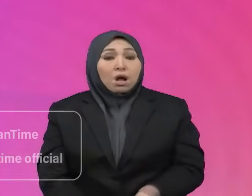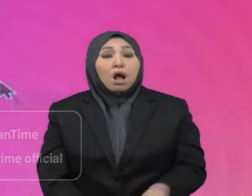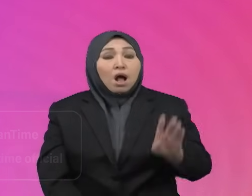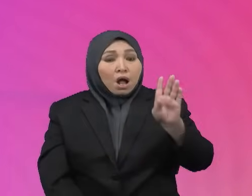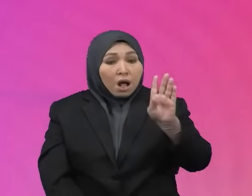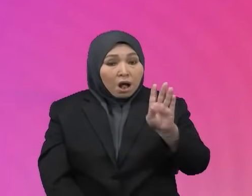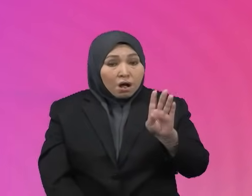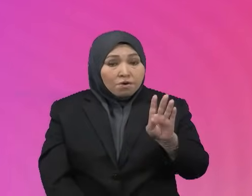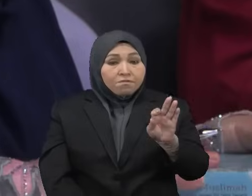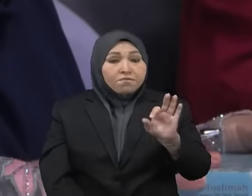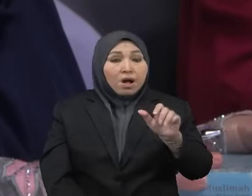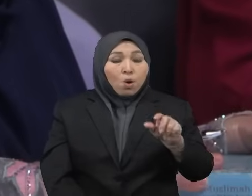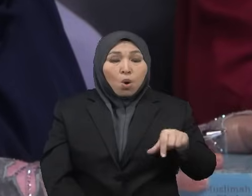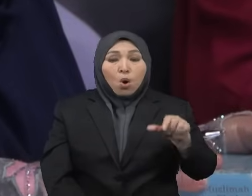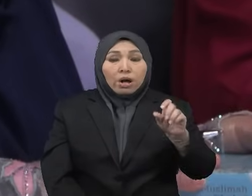faqatila.